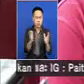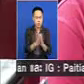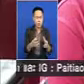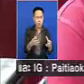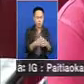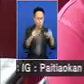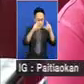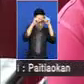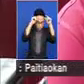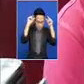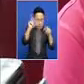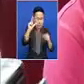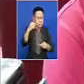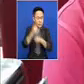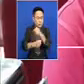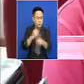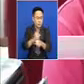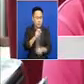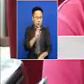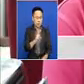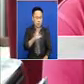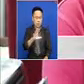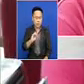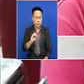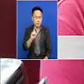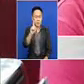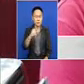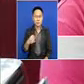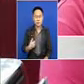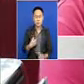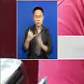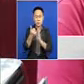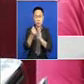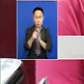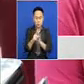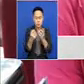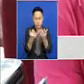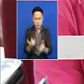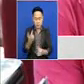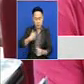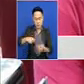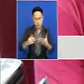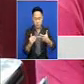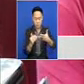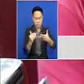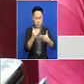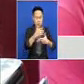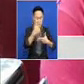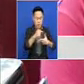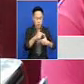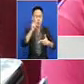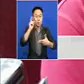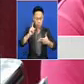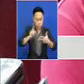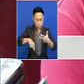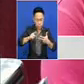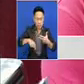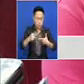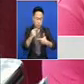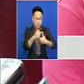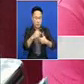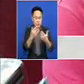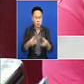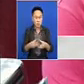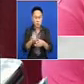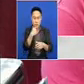ดรธานีค่ะทำให้ตอนนี้ชื่อของขวัญชัยไพรพนาคนนี้กลับมาถูกจับตามองอีกครั้งหนึ่งโดยเฉพาะในหมู่ของ